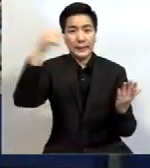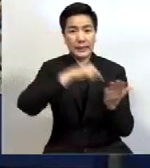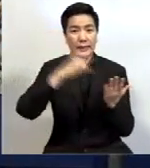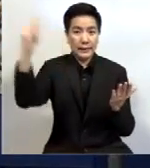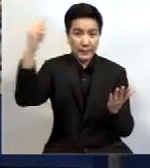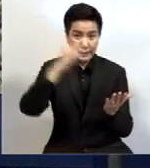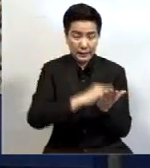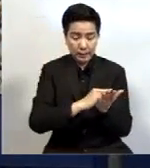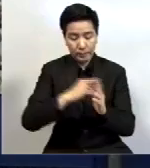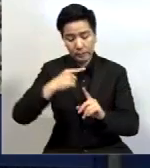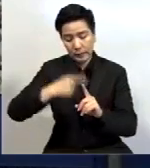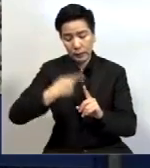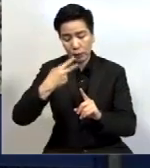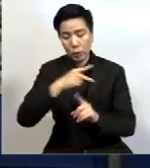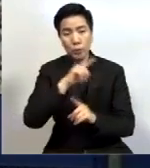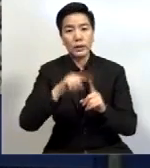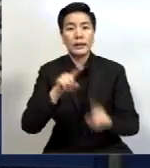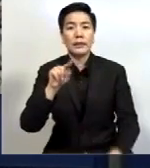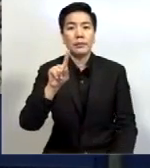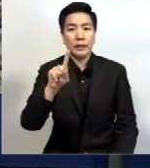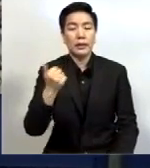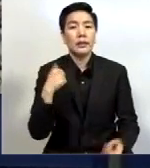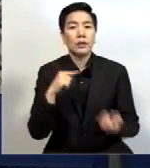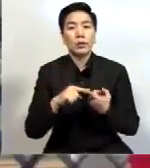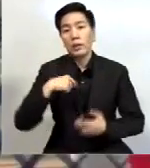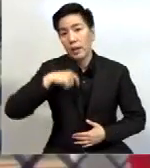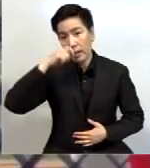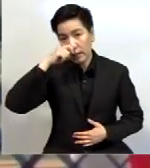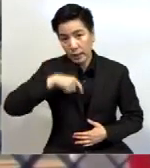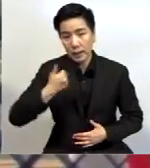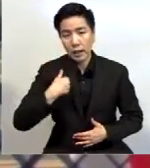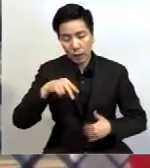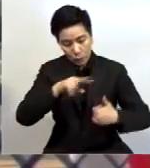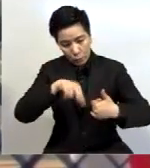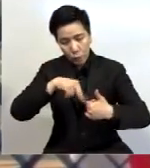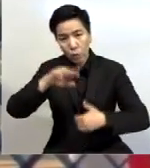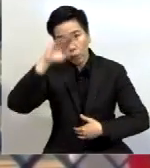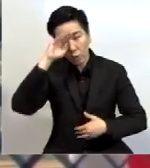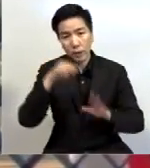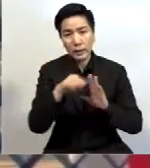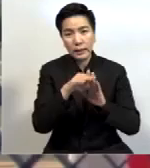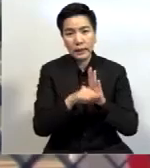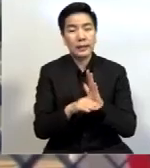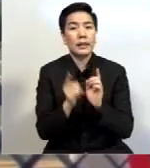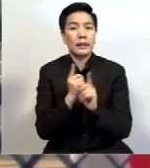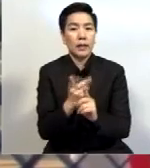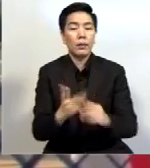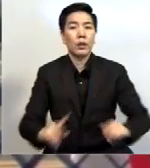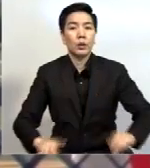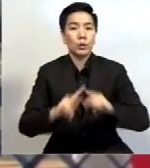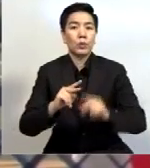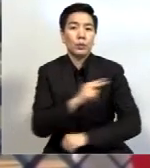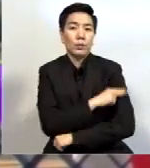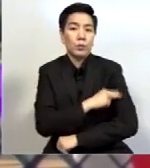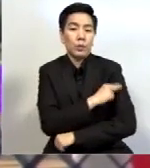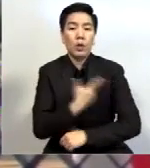วันที่21กุมภาพันธ์ที่ผ่านมาและในส่วนของไทยเนี่ยก็ได้มีการตรวจหาเชื้อตามขั้นตอนของกระทรวงสาธ